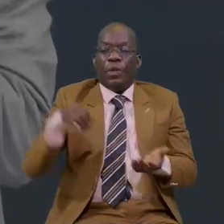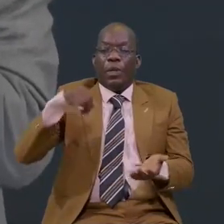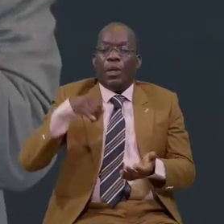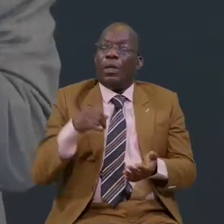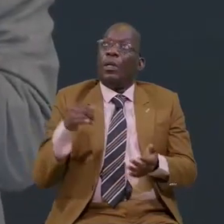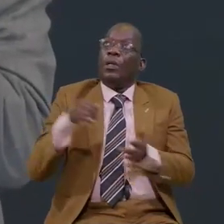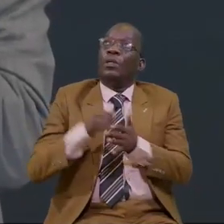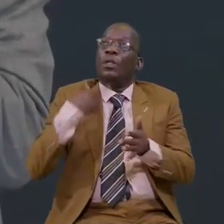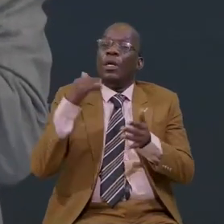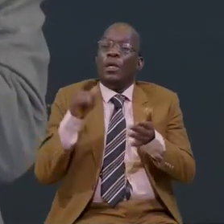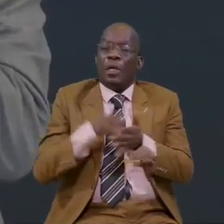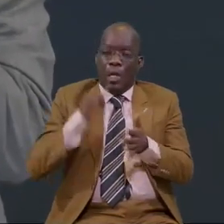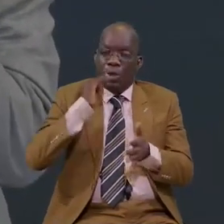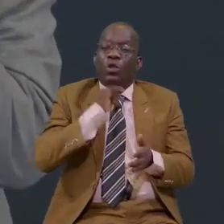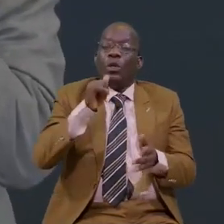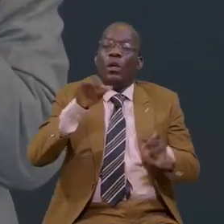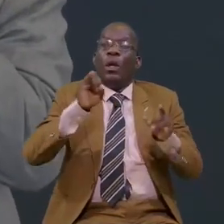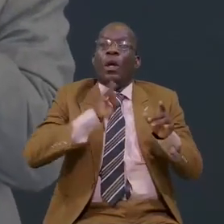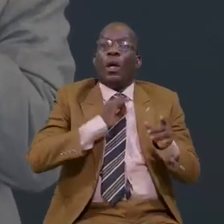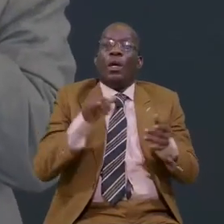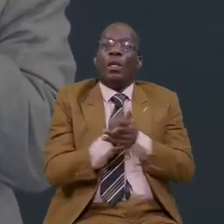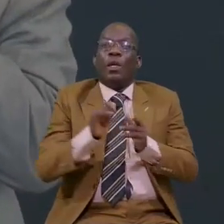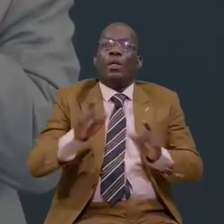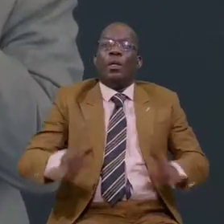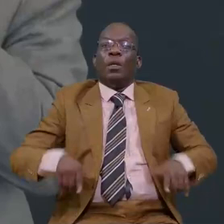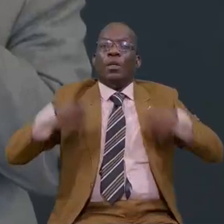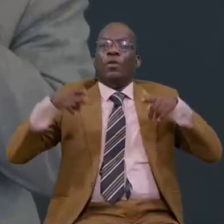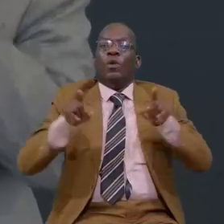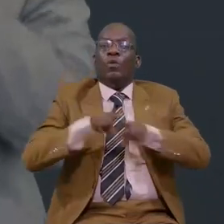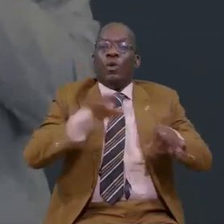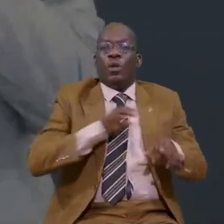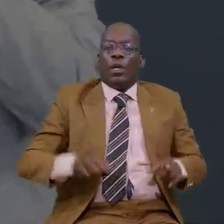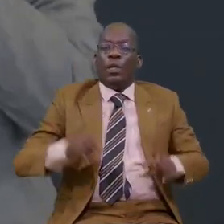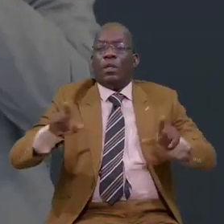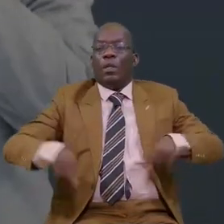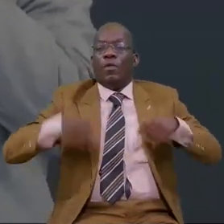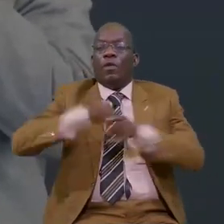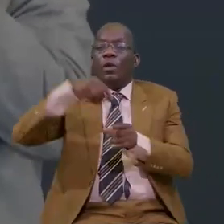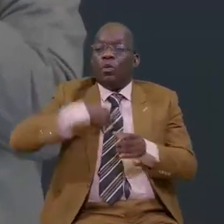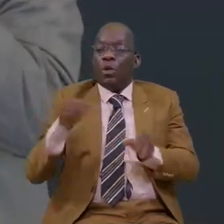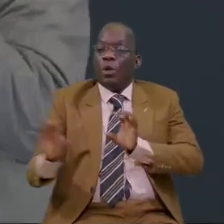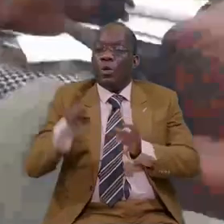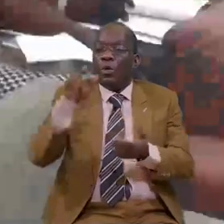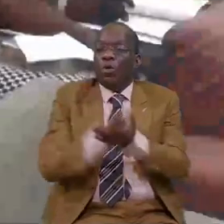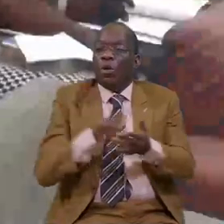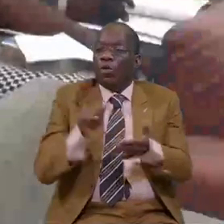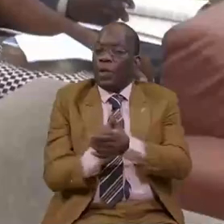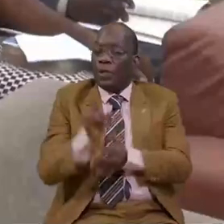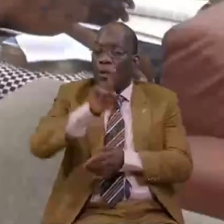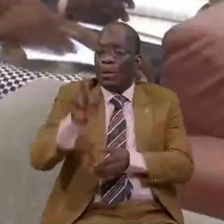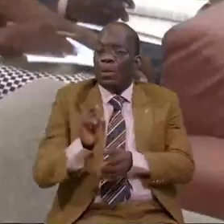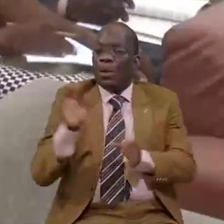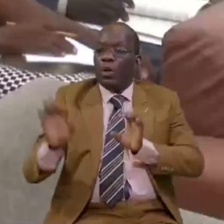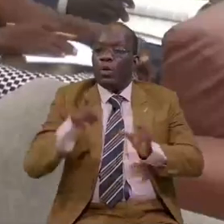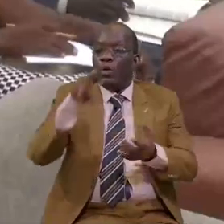Dieu. Et il dit, ce n'est plus moi qui vis, c'est Christ qui vit en moi. Est-ce que tu